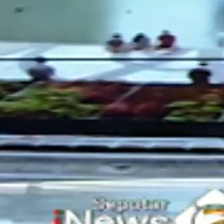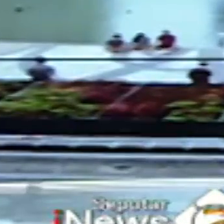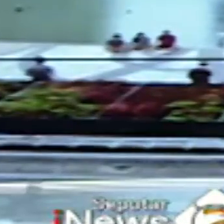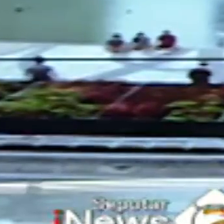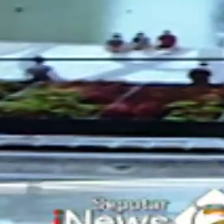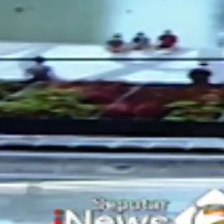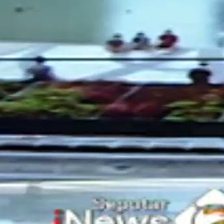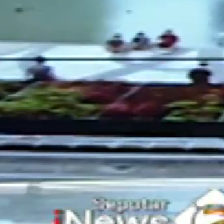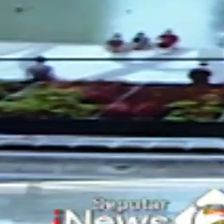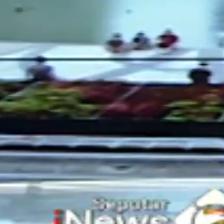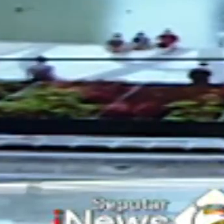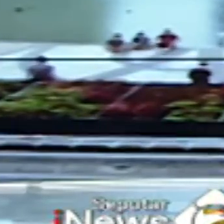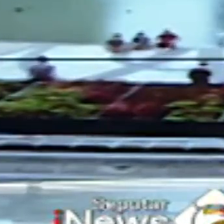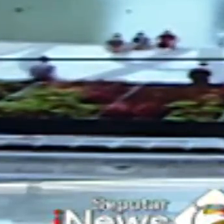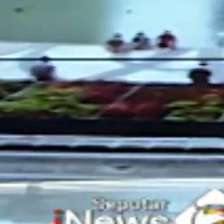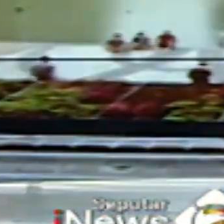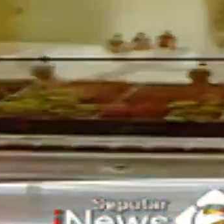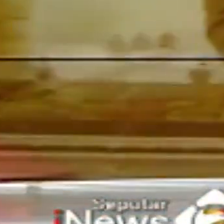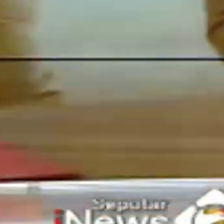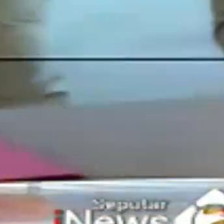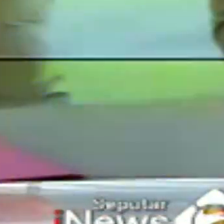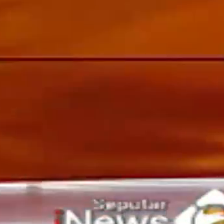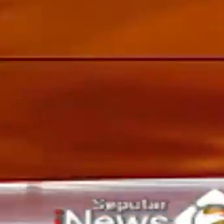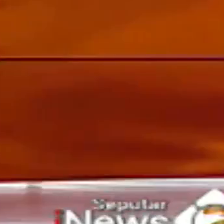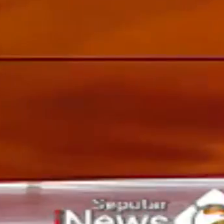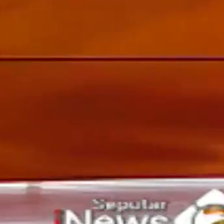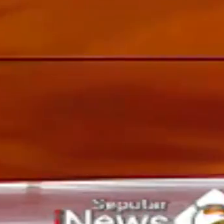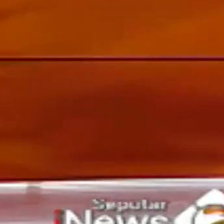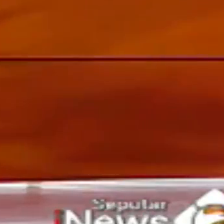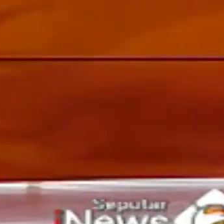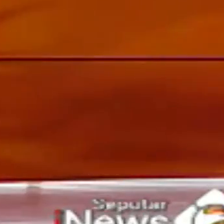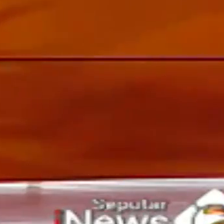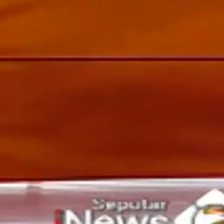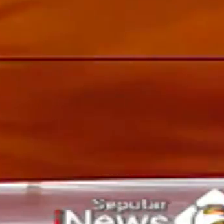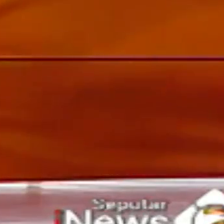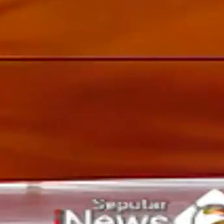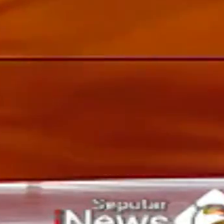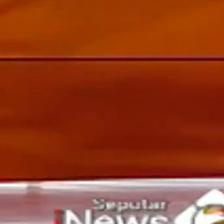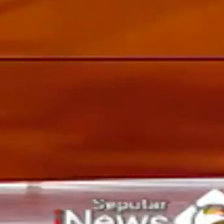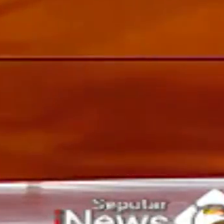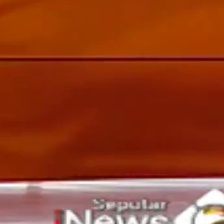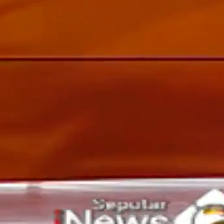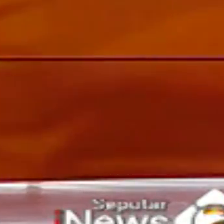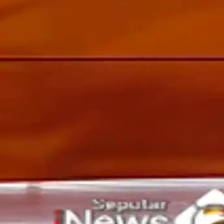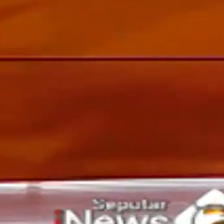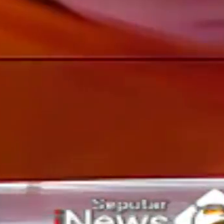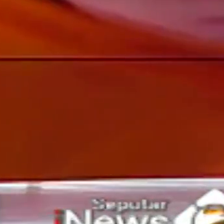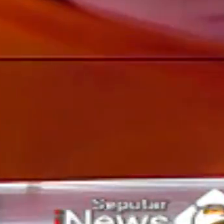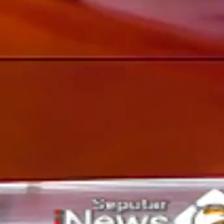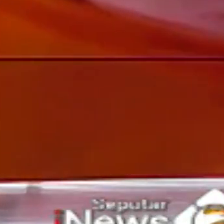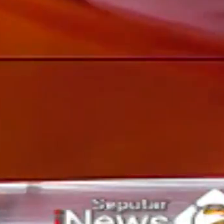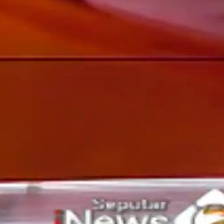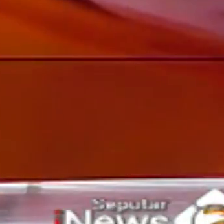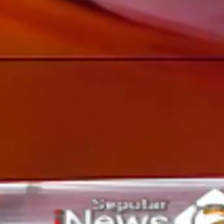Hai pemirsa pemerintah menindak tegas membuat dan penyebar berita palsu atau hoax melalui smartphone terkait